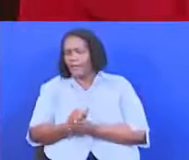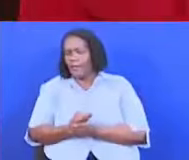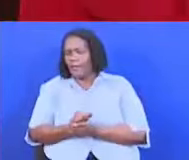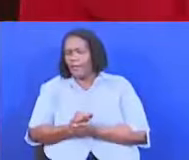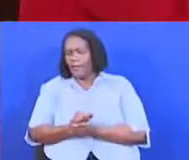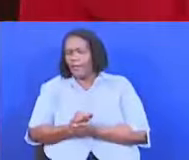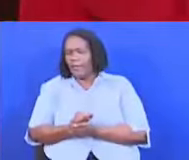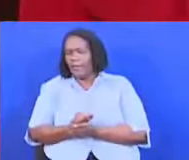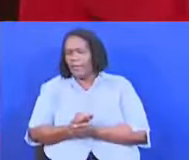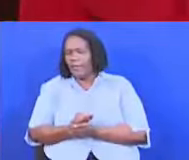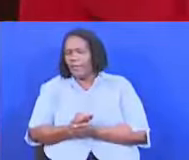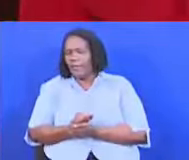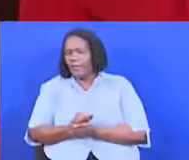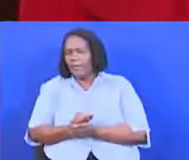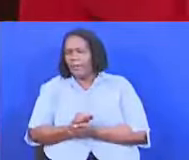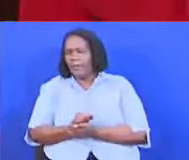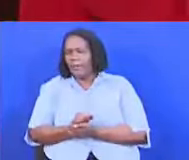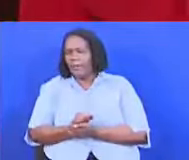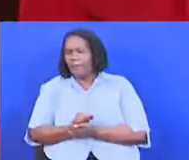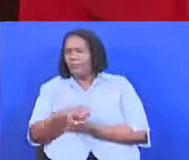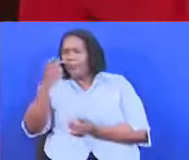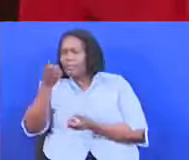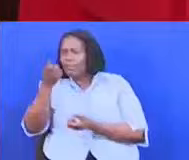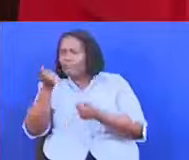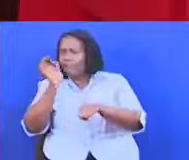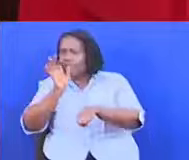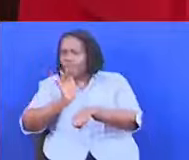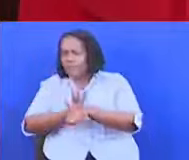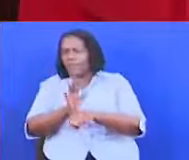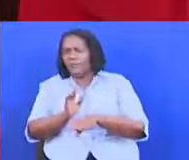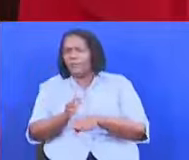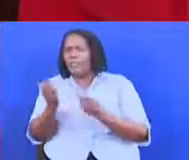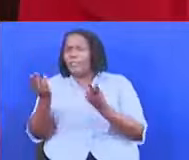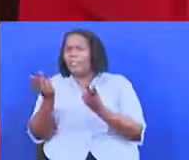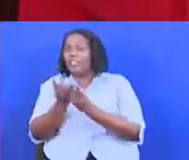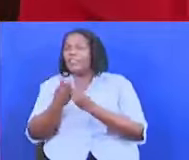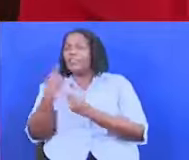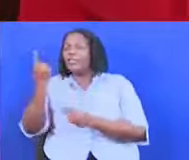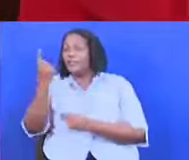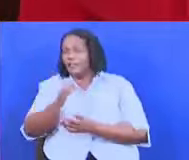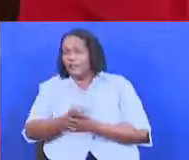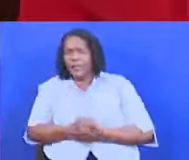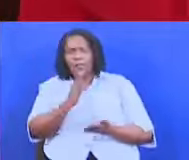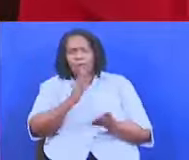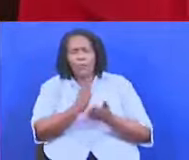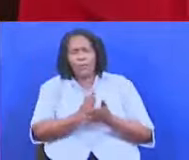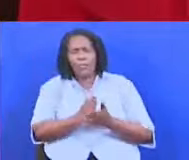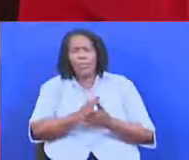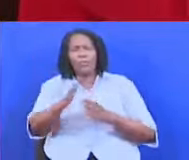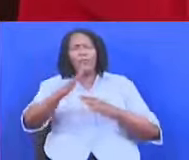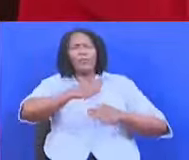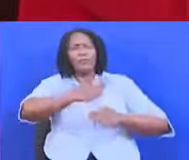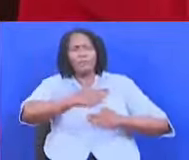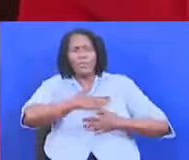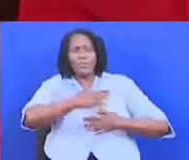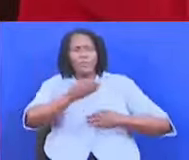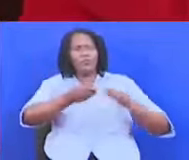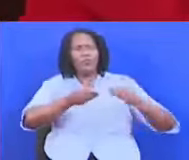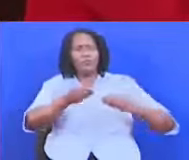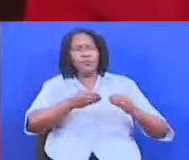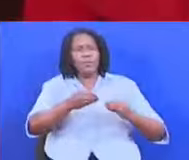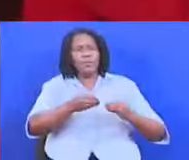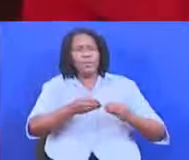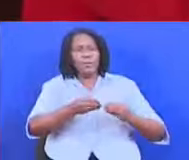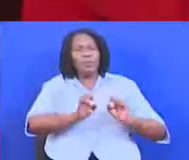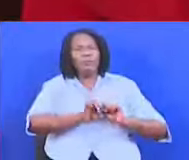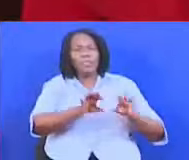upya, lakini tuone namna bora kama taifa. Tunasema tunakwenda kwenye uchumi wa kidijitali, lakini uchumi huo huo unakuwa pia